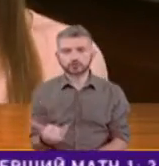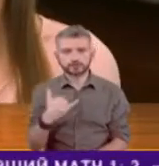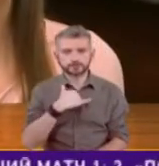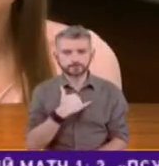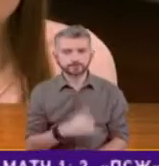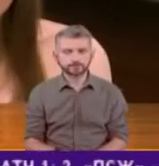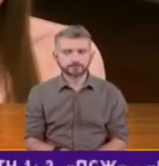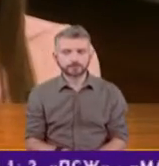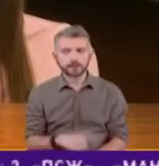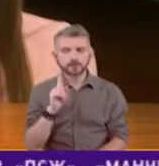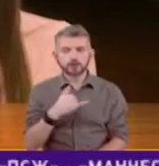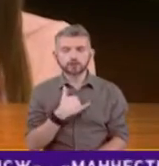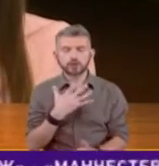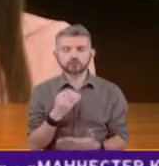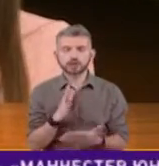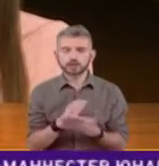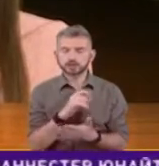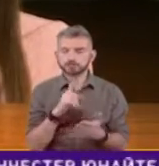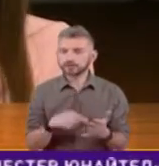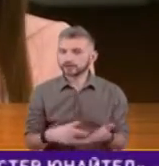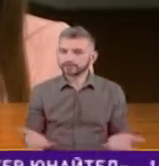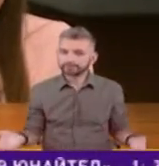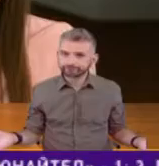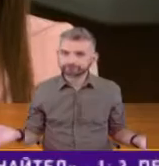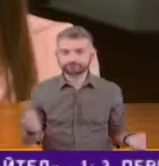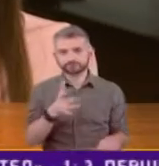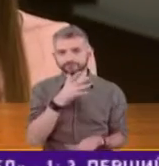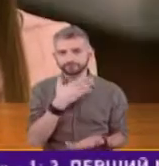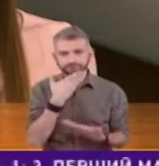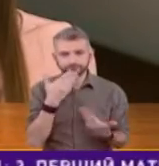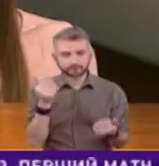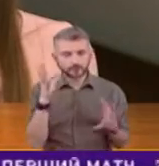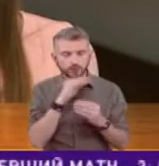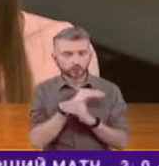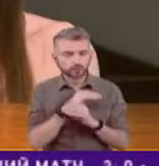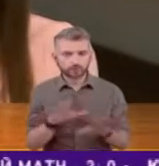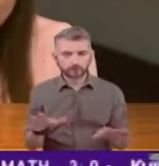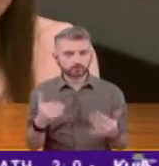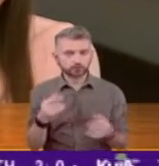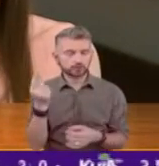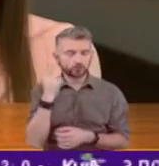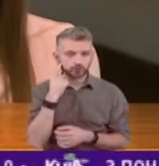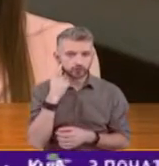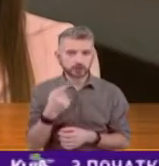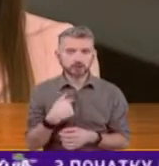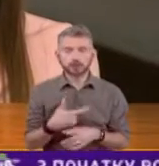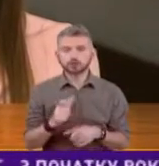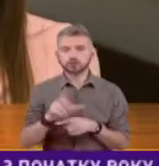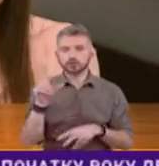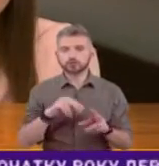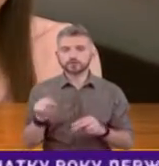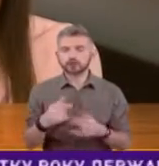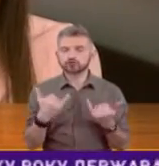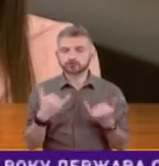нас. Я знаю, що у нас є ще запитання. Вже, на жаль, не встигаємо ми сьогодні його почути. Я дуже сподіваюся, що